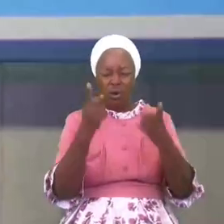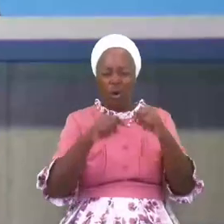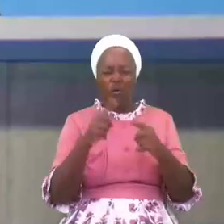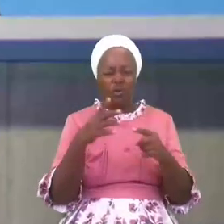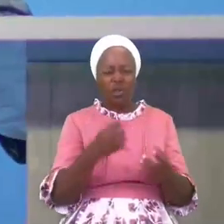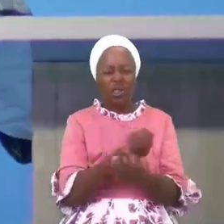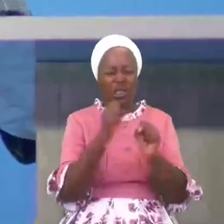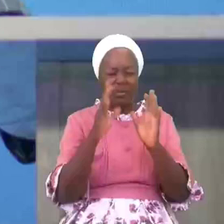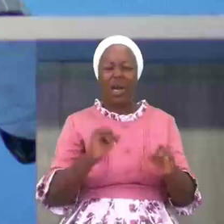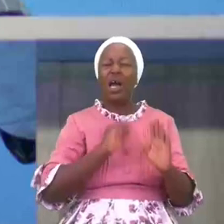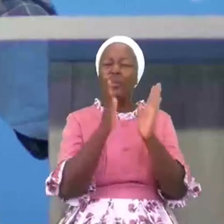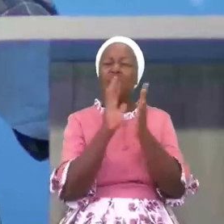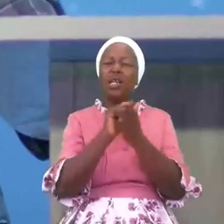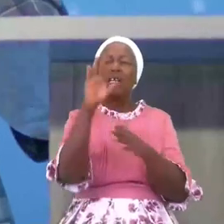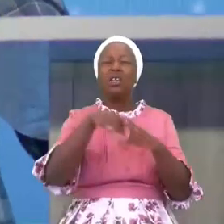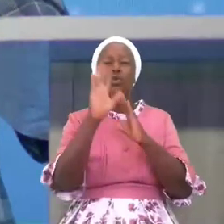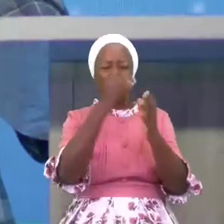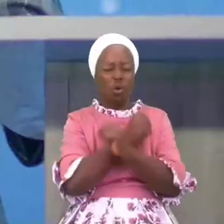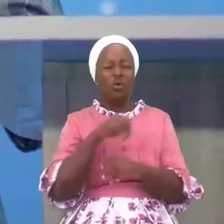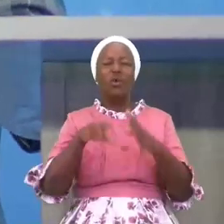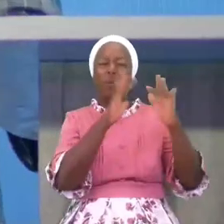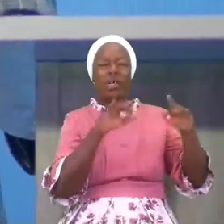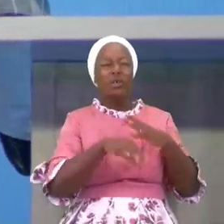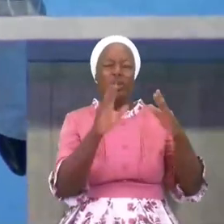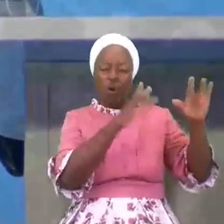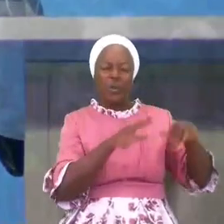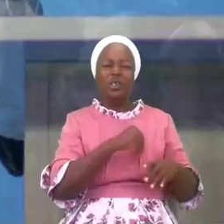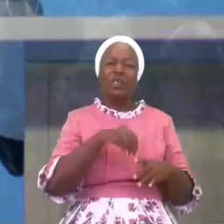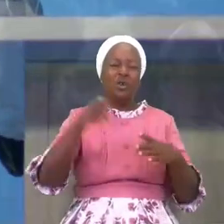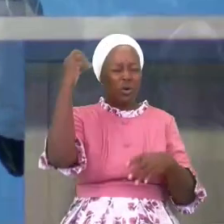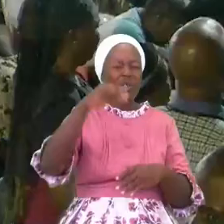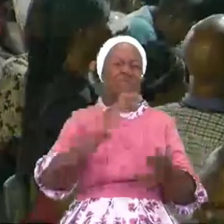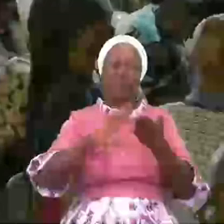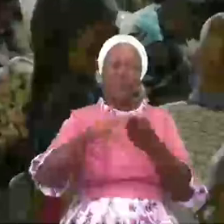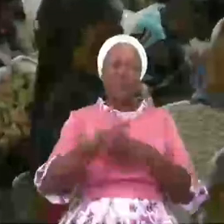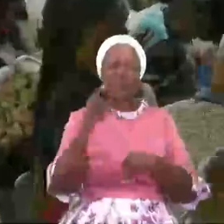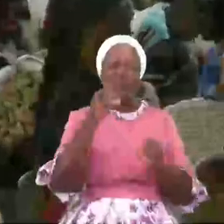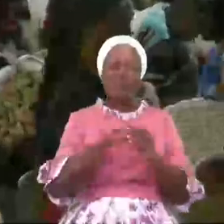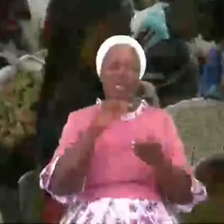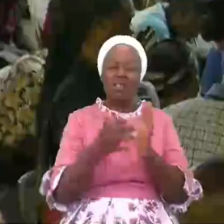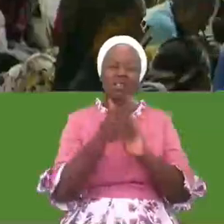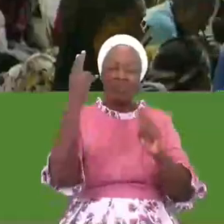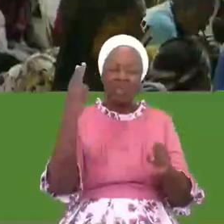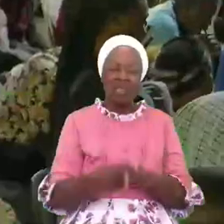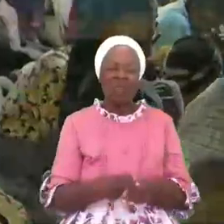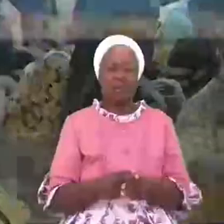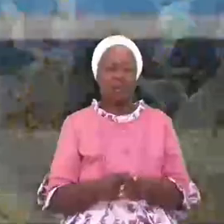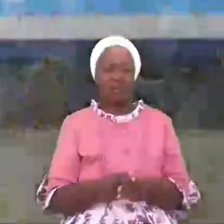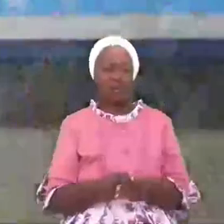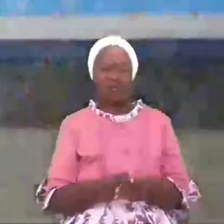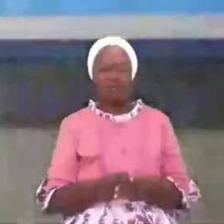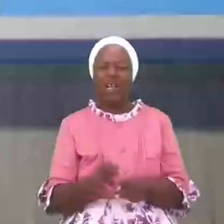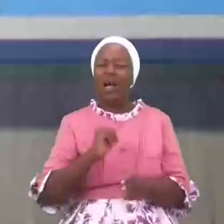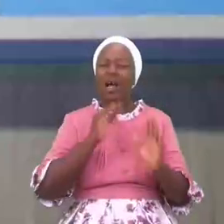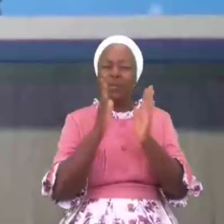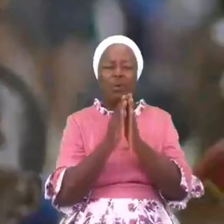prie, Seigneur, dans ton amour, dans ta miséricorde, dans ta compassion, dans ta grâce, pardonne-les au nom de Jésus.